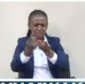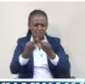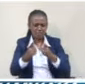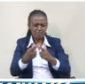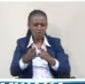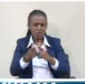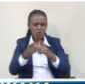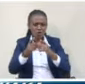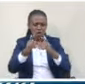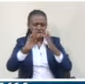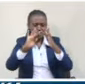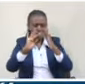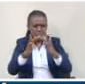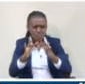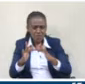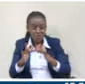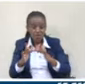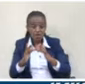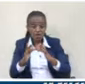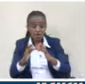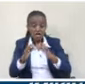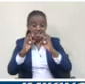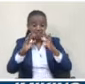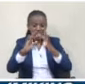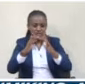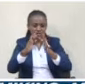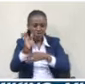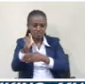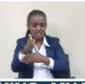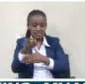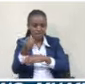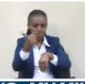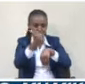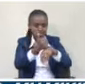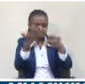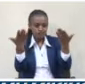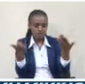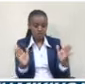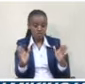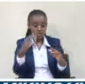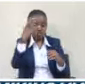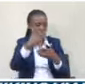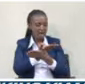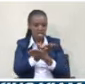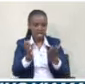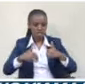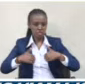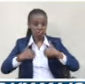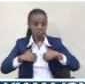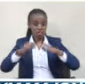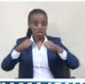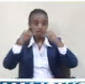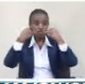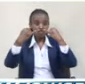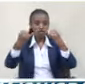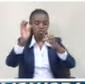ku mbuga nkoranyambaga ugiye ku rubuga rwa internet rwa ministeri biriho buri ushatse wese ubumva re interest wese